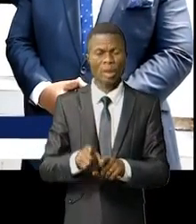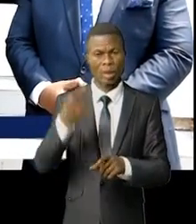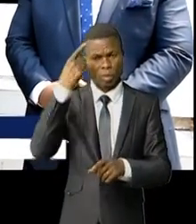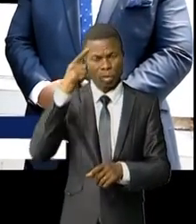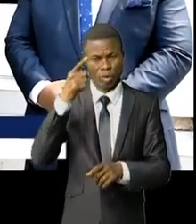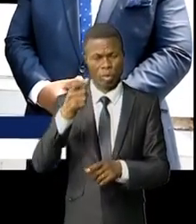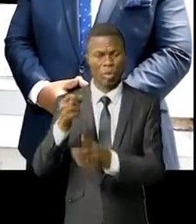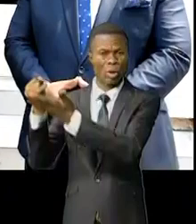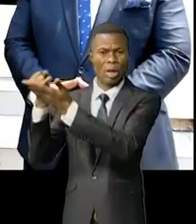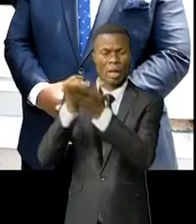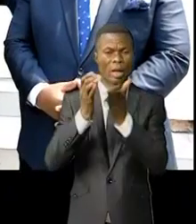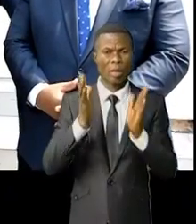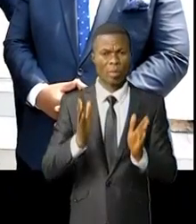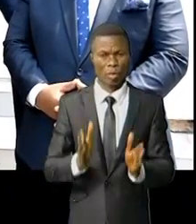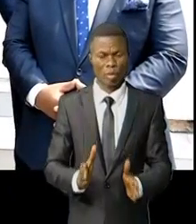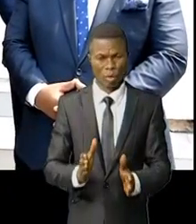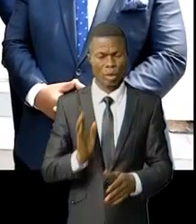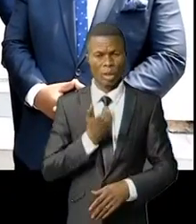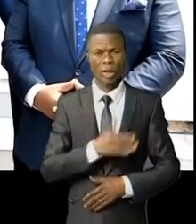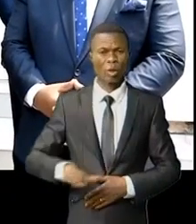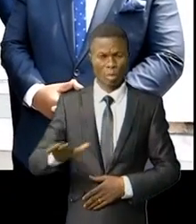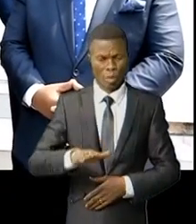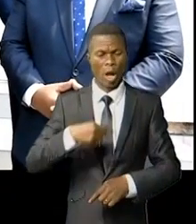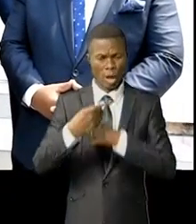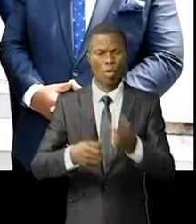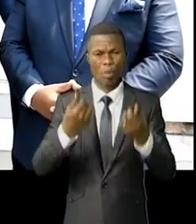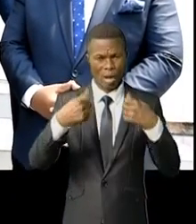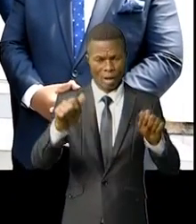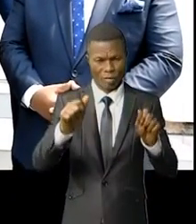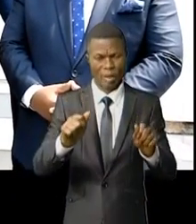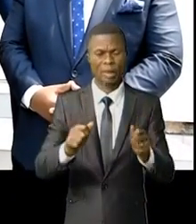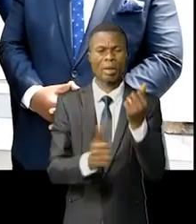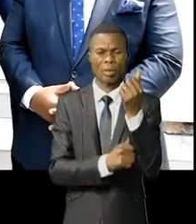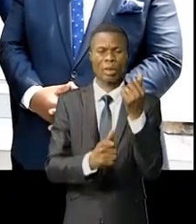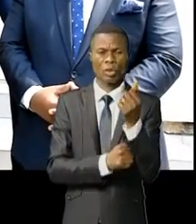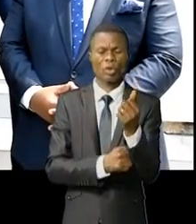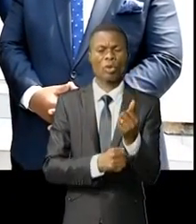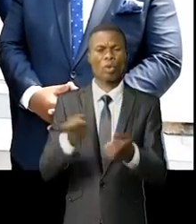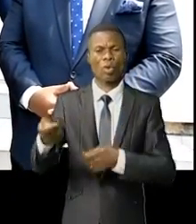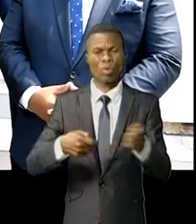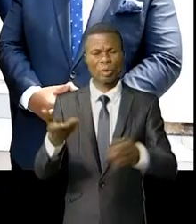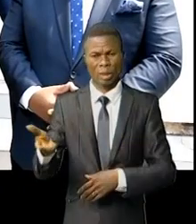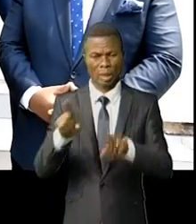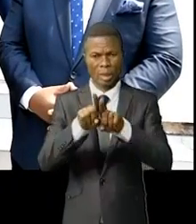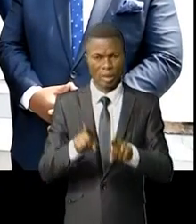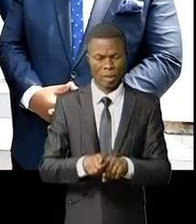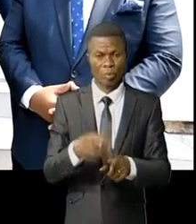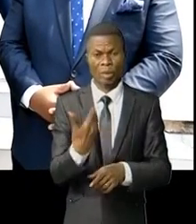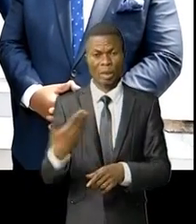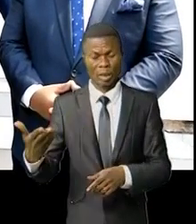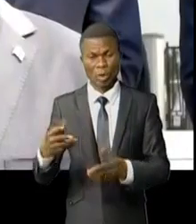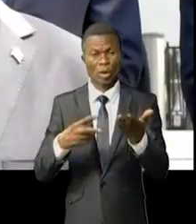aux importateurs nationaux, ouvrir le marché aux importateurs, de manière à ce que les prix